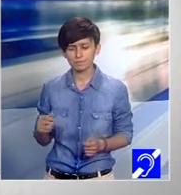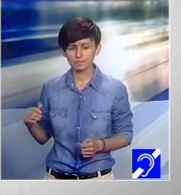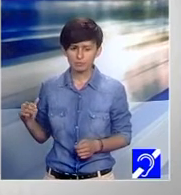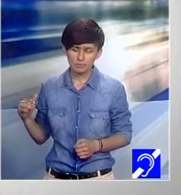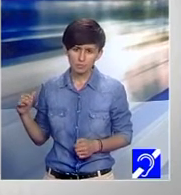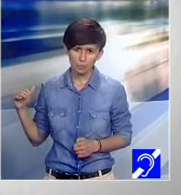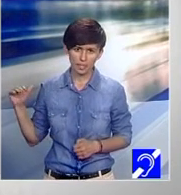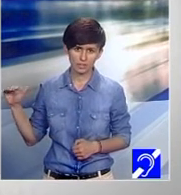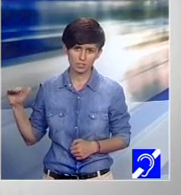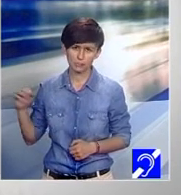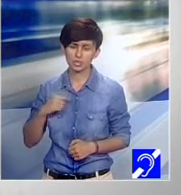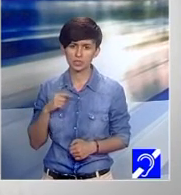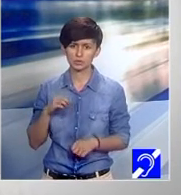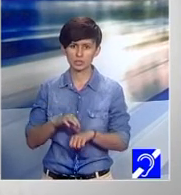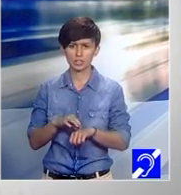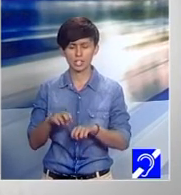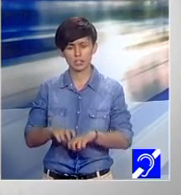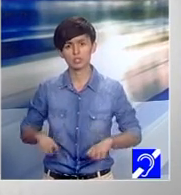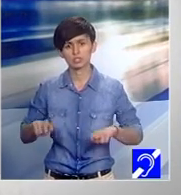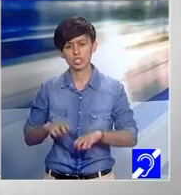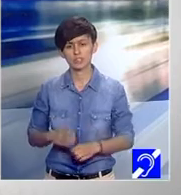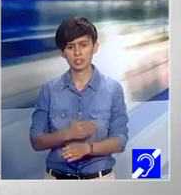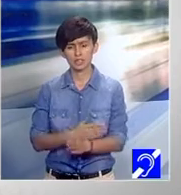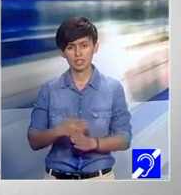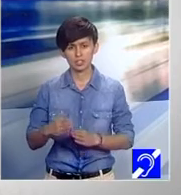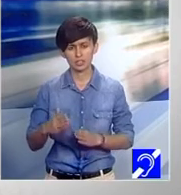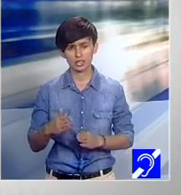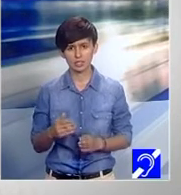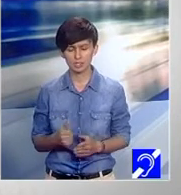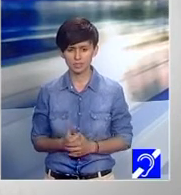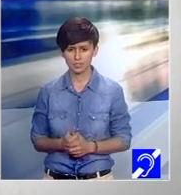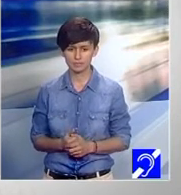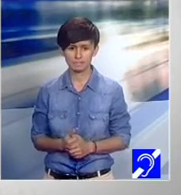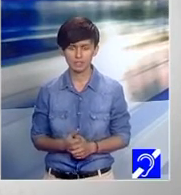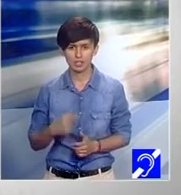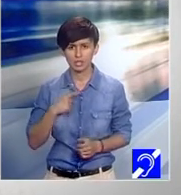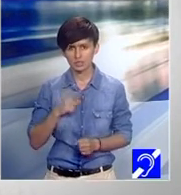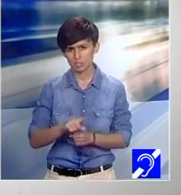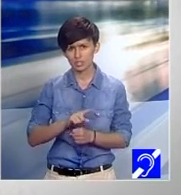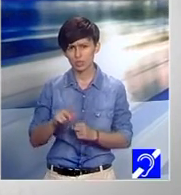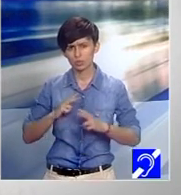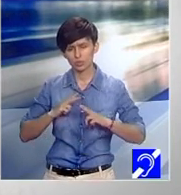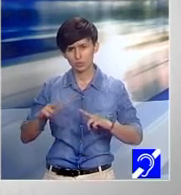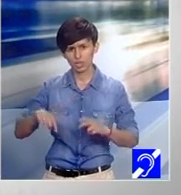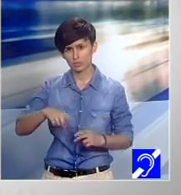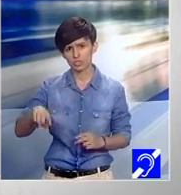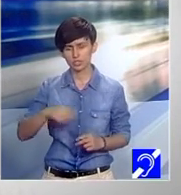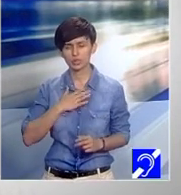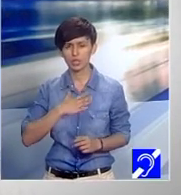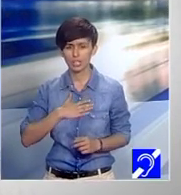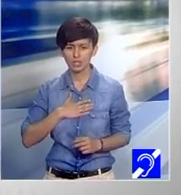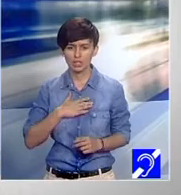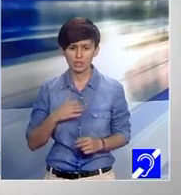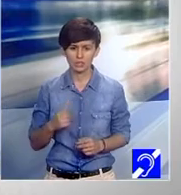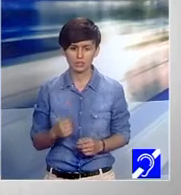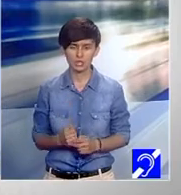anul 2003 sunt diagnosticați tardiv la clinica neurologie pediatrică. Zic un lucru foarte grav. Tocmai noi de aceea milităm pentru... Ziceți o